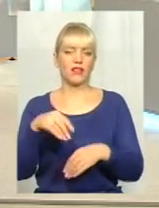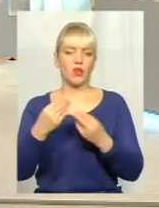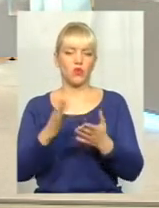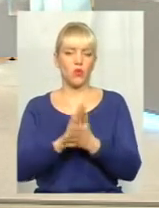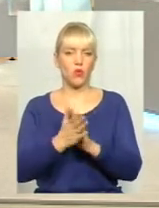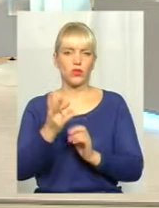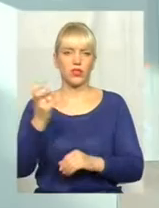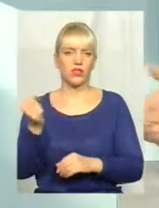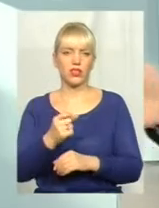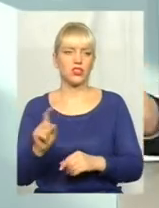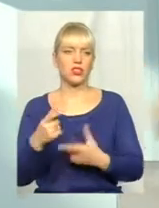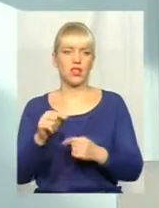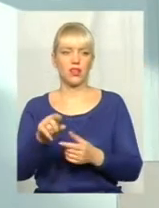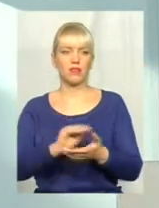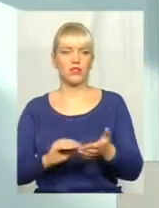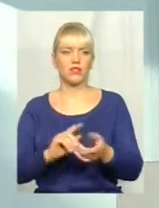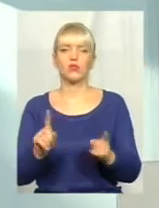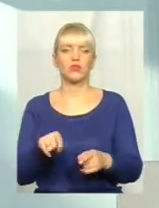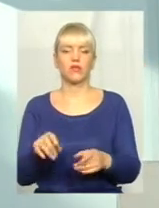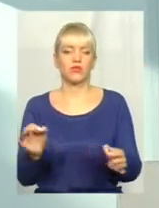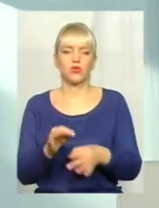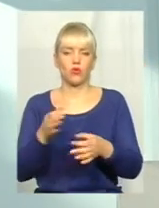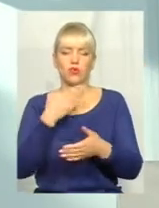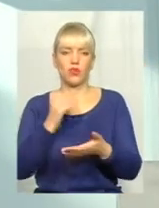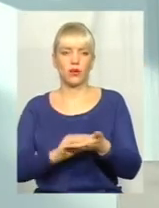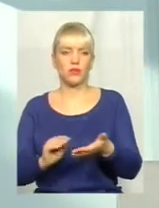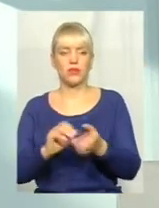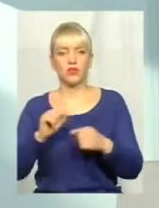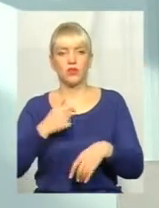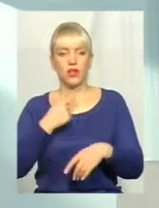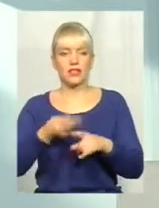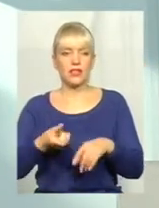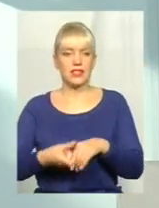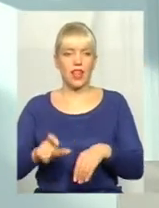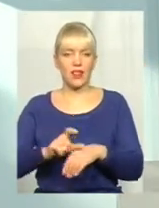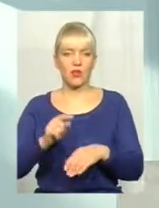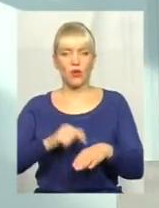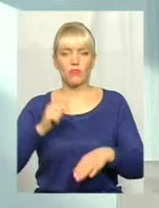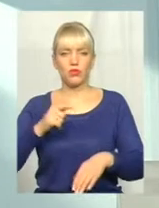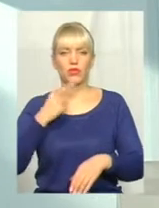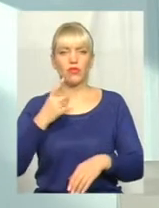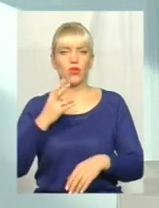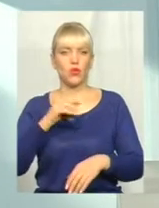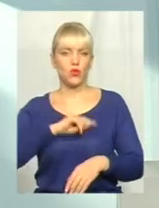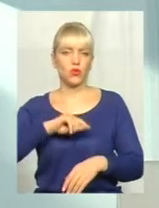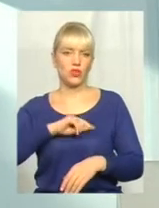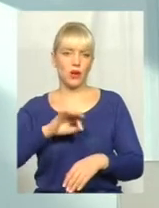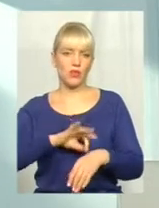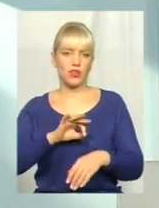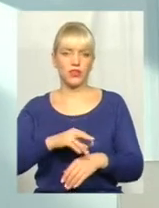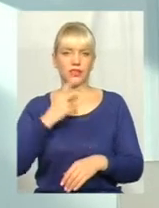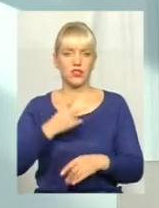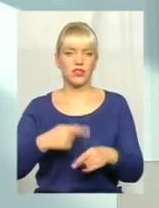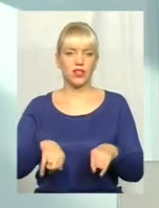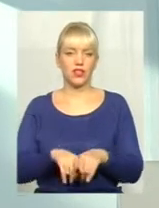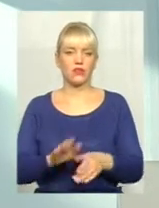в якій написано, що нічого не написано, я так скажу. Це я, може, трошки емоційно занадто говорю, але просто душа болить, дивлячись на таку